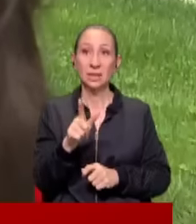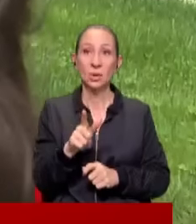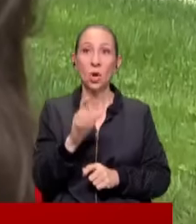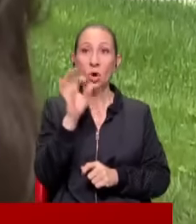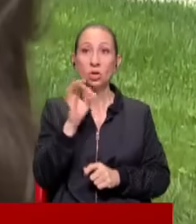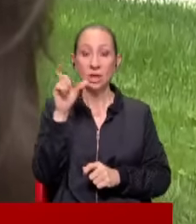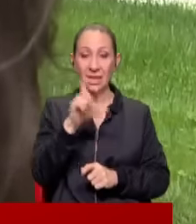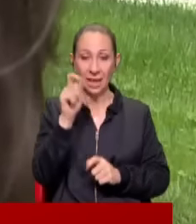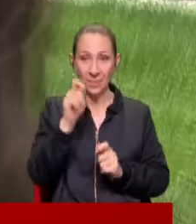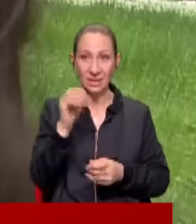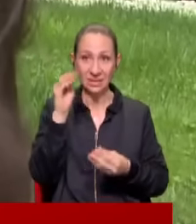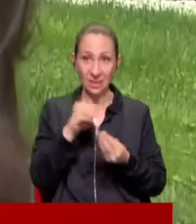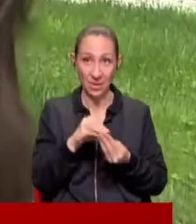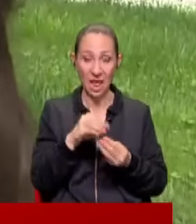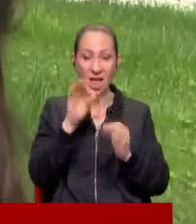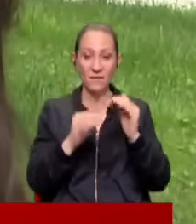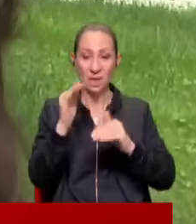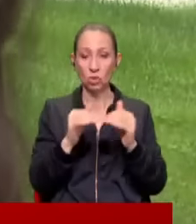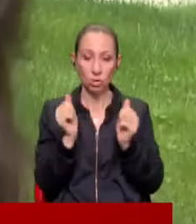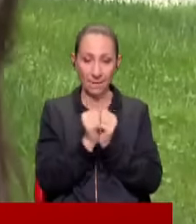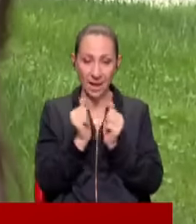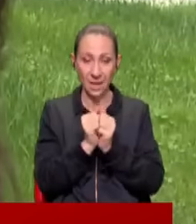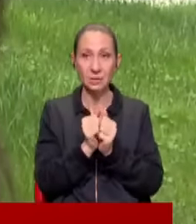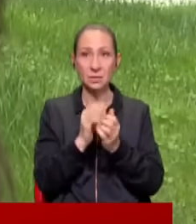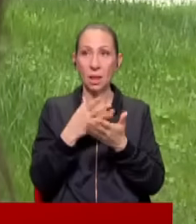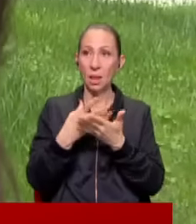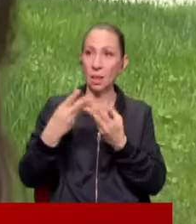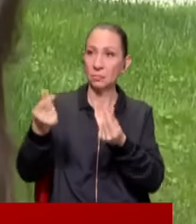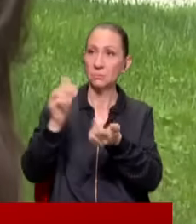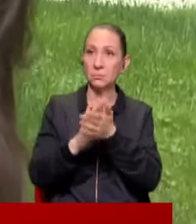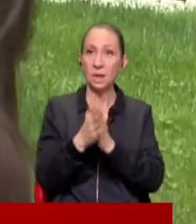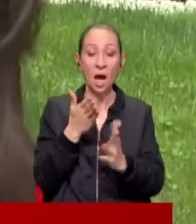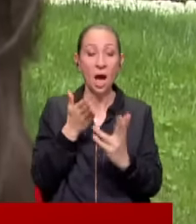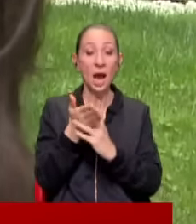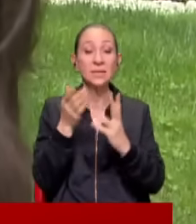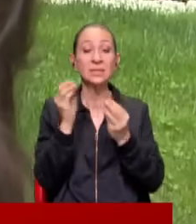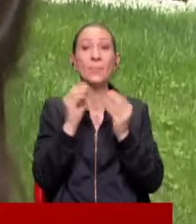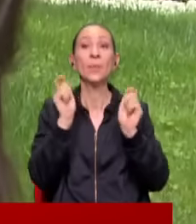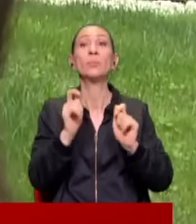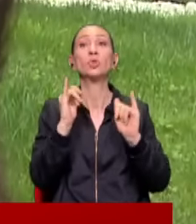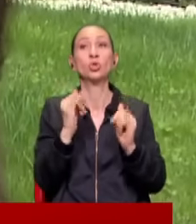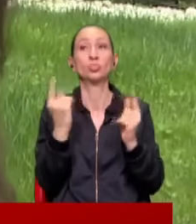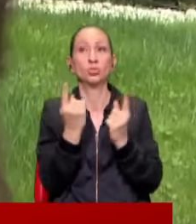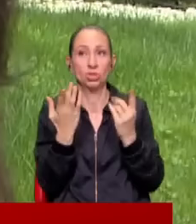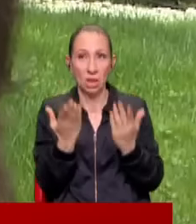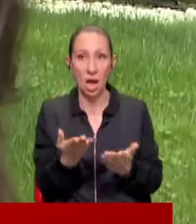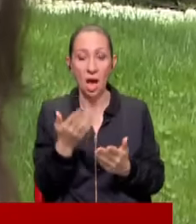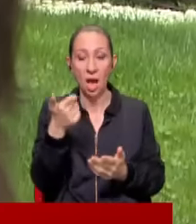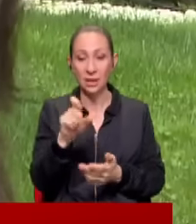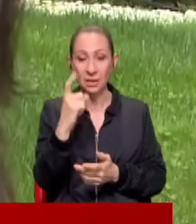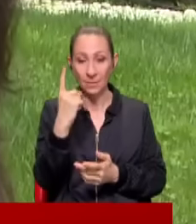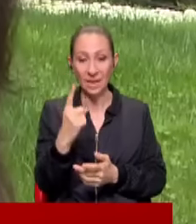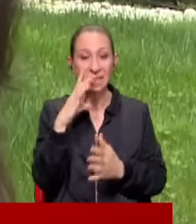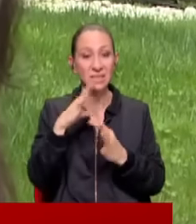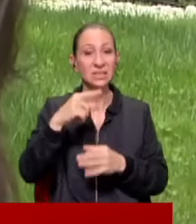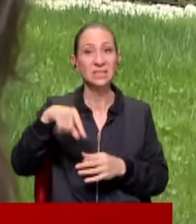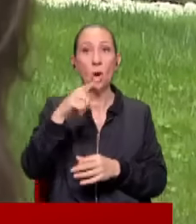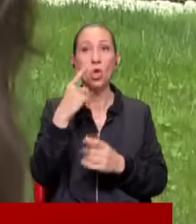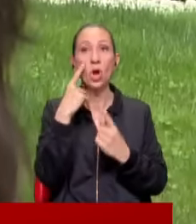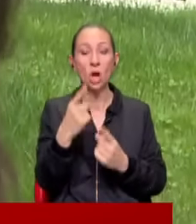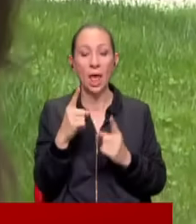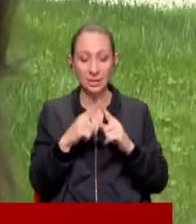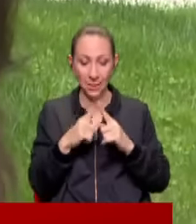Ocak ayında yapılan zamlar enflasyonlarla beraber gitti. Ve ara zam yapamaması kötü bir durum açıkçası. 6 ayda bir insanlar ona